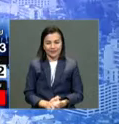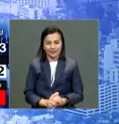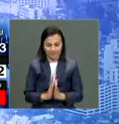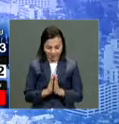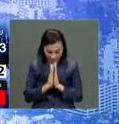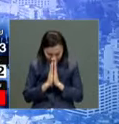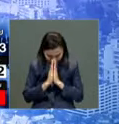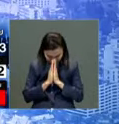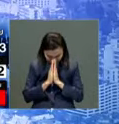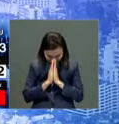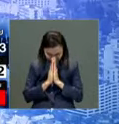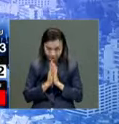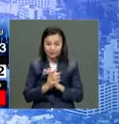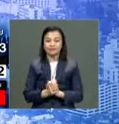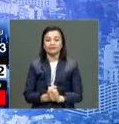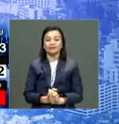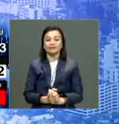ก็สวัสดีครับ